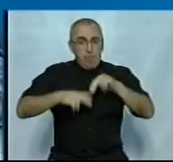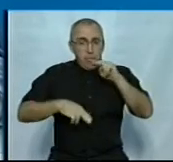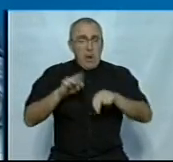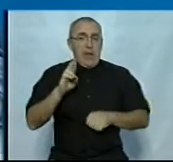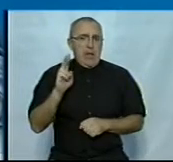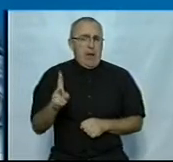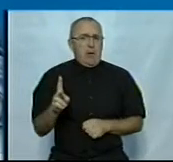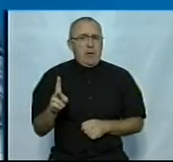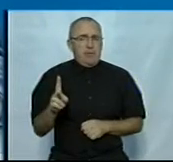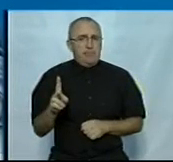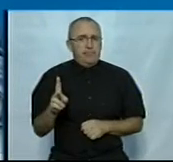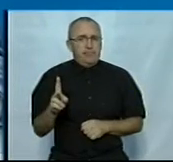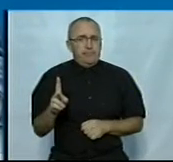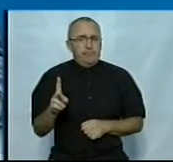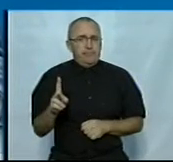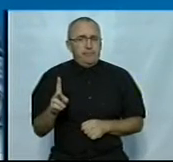як